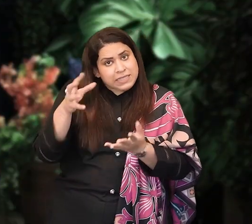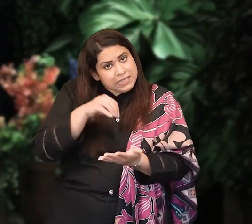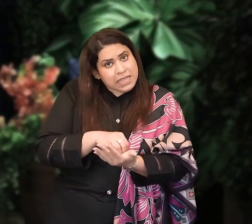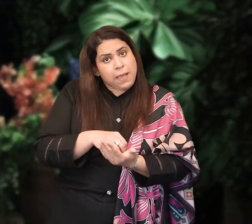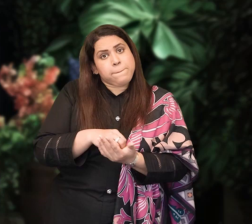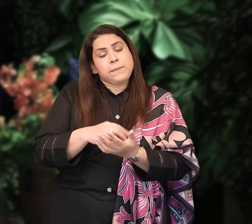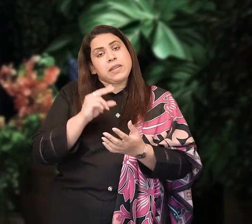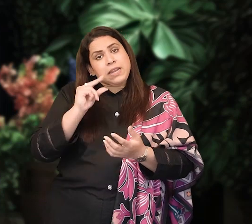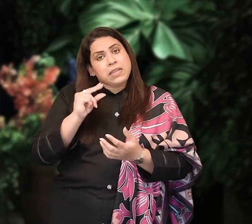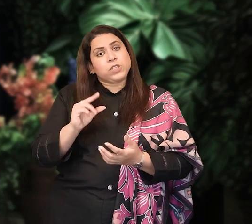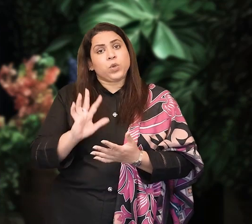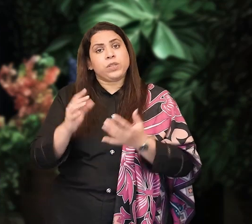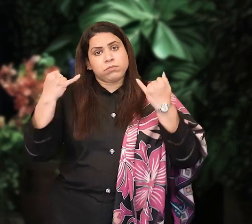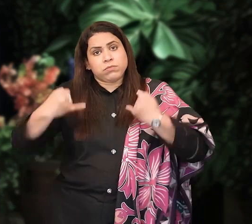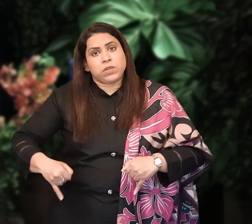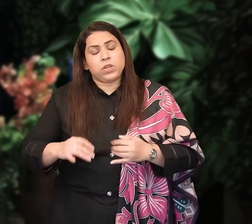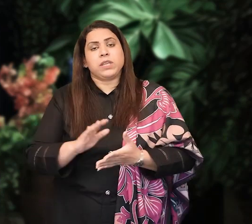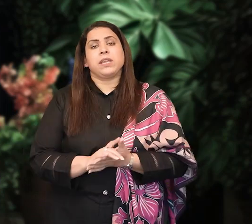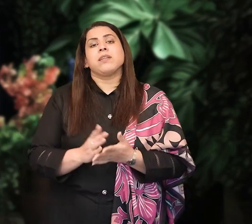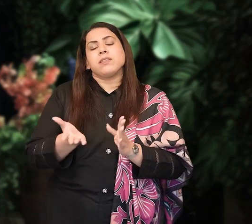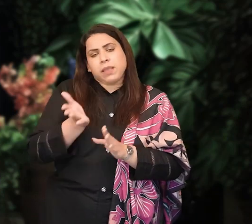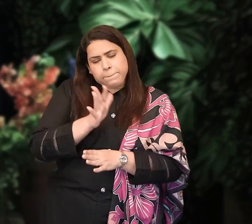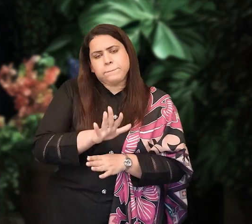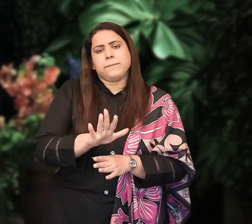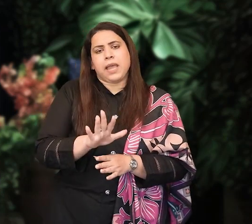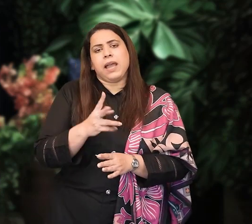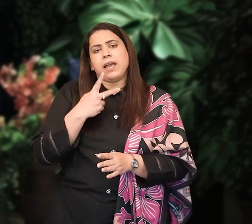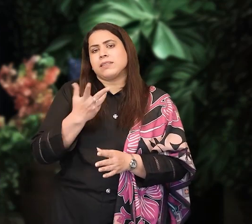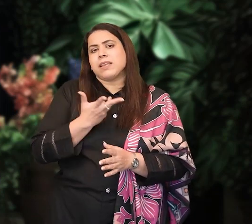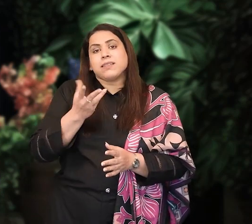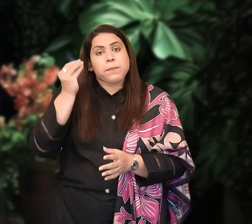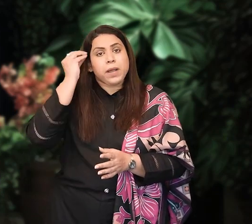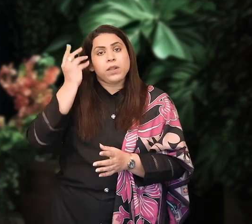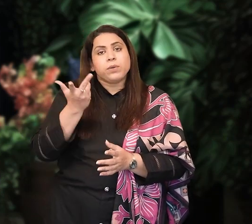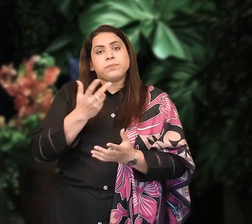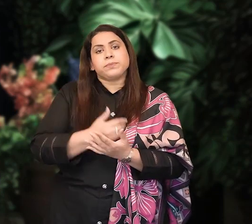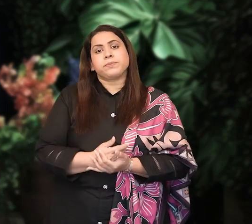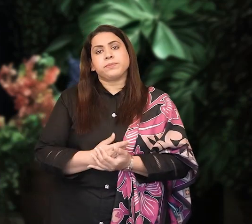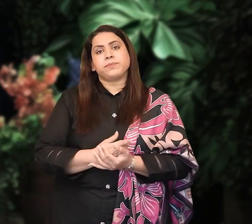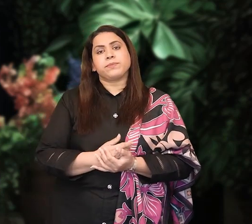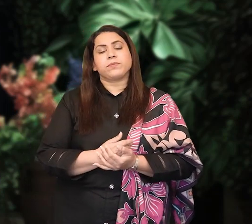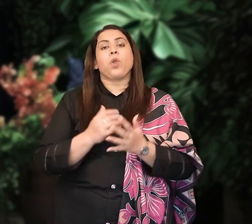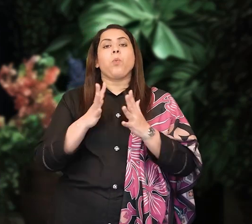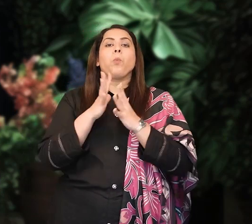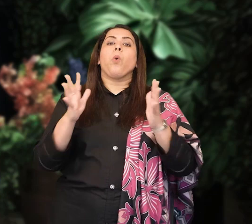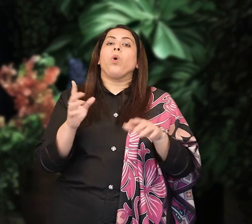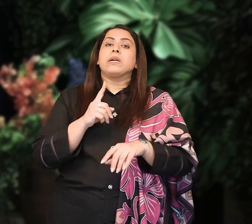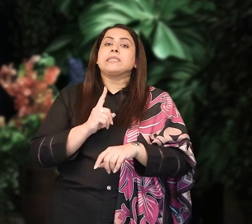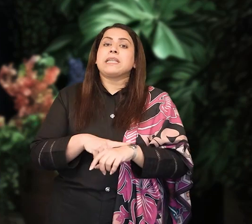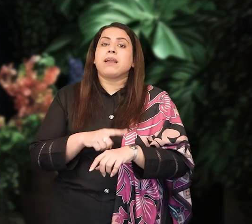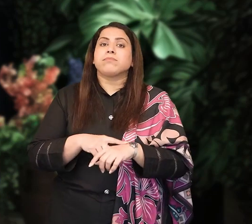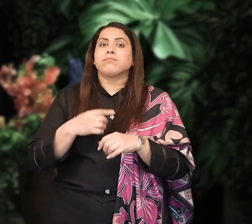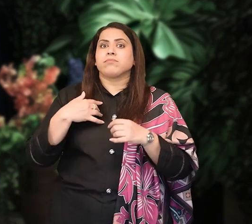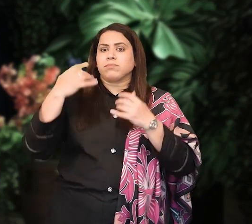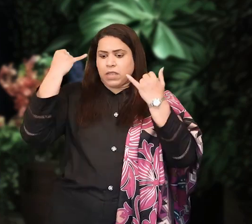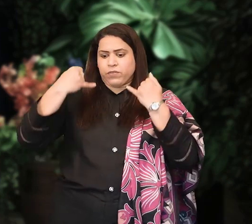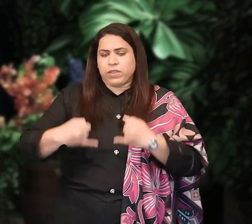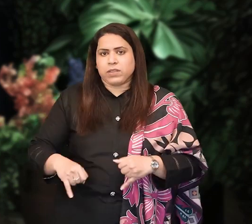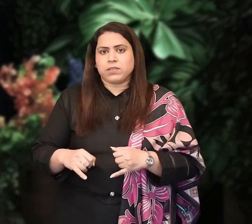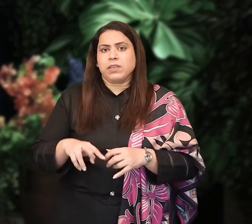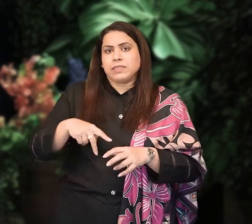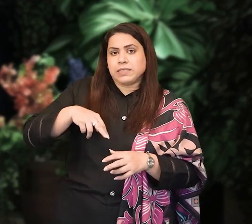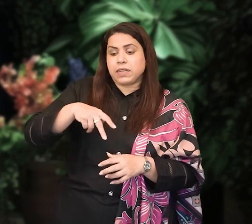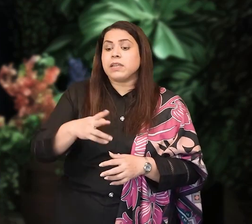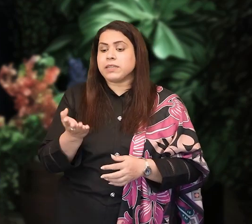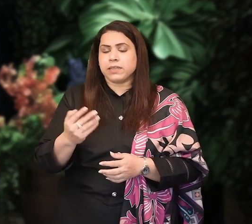है कि सारे टेस्ट उनके होंगे तभी हम डायग्नोस कर सकते हैं। इट डिपेंड्स ऑन द सिविरिटी ऑफ द कंडीशन। मोस्ट ऑफ द टाइम फिज़िकल एग्जामिनेशन यानी कि पेशेंट